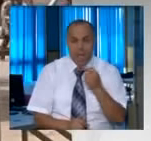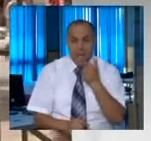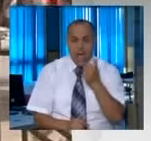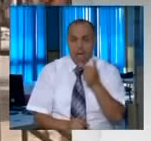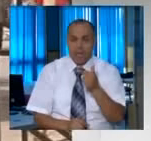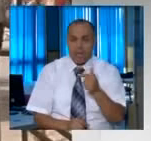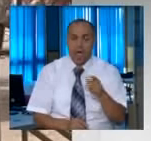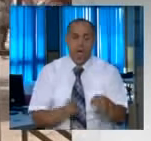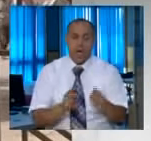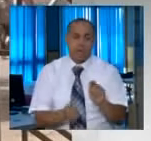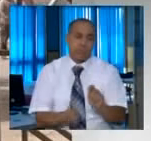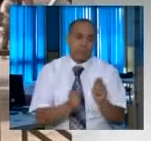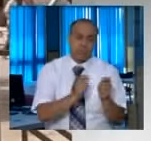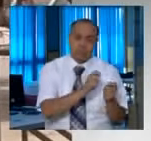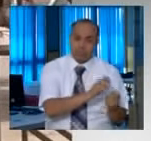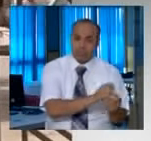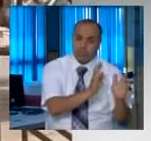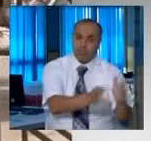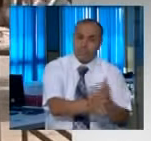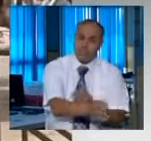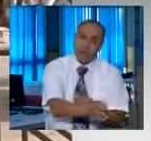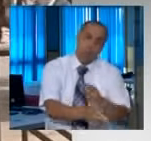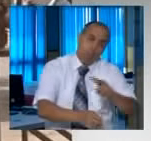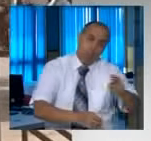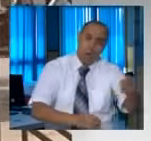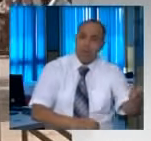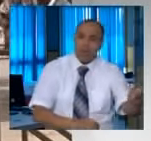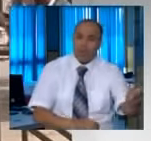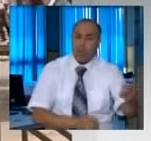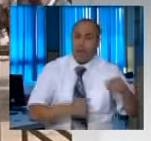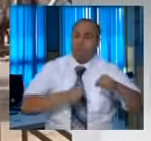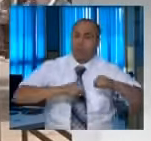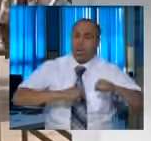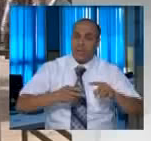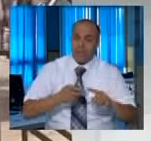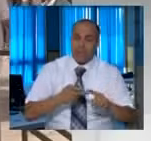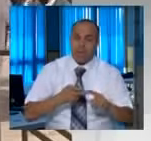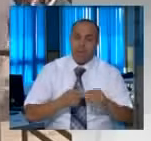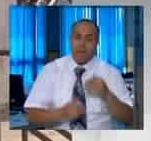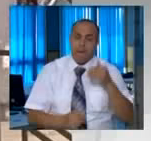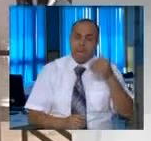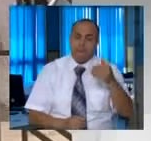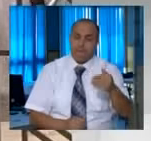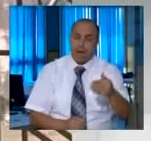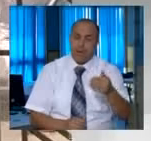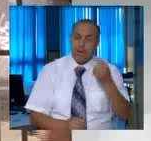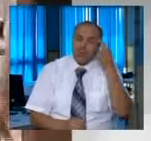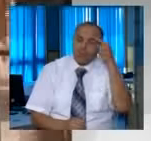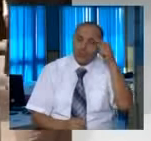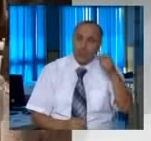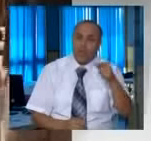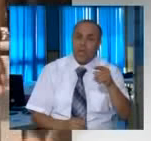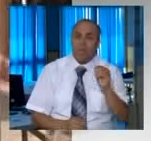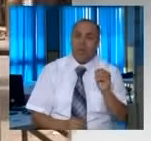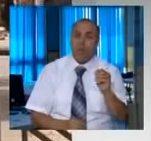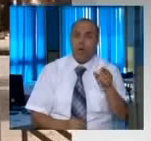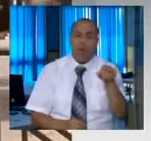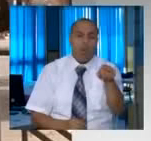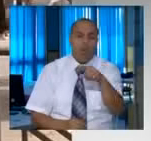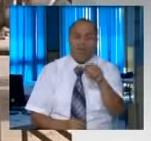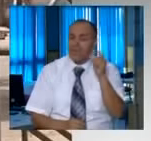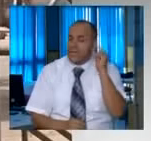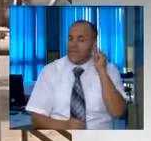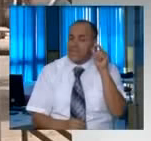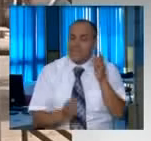تحويل أغلبها إلى المستشفيات الكبرى. أيضا نسلط الضوء على وضعية المستشفى الجهوي